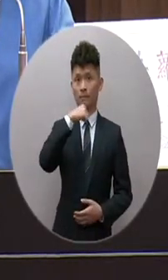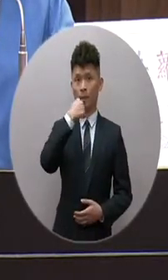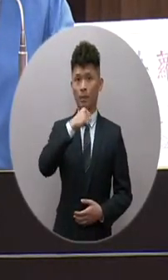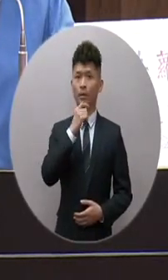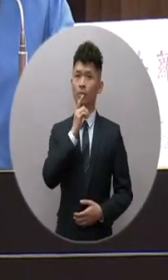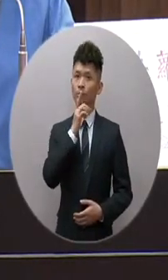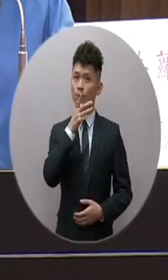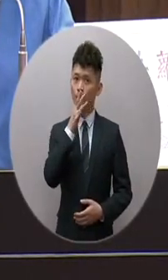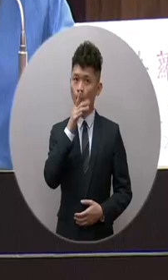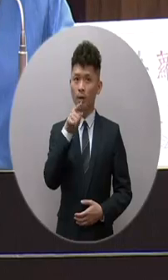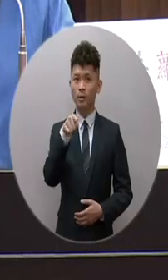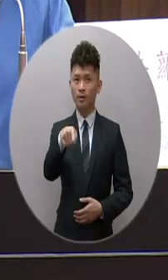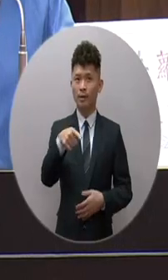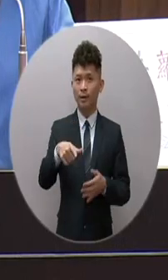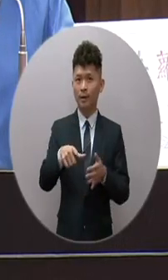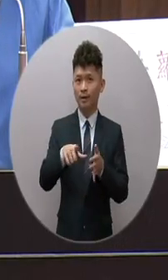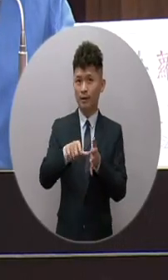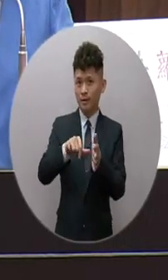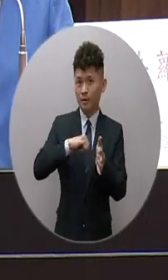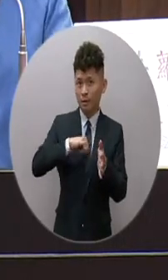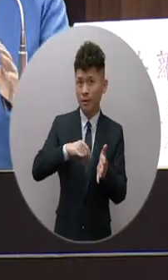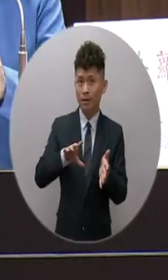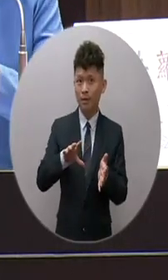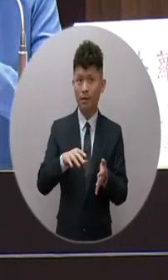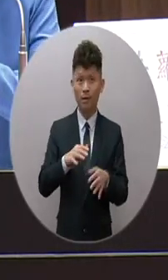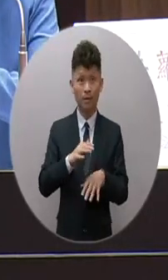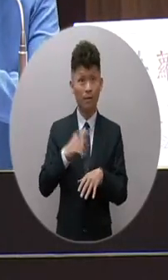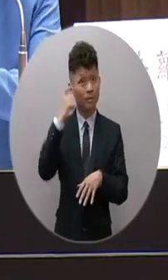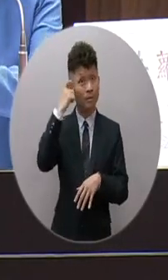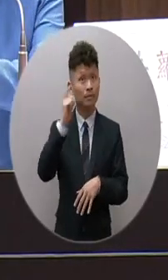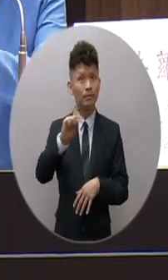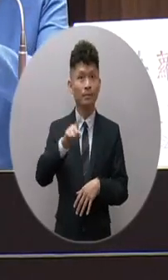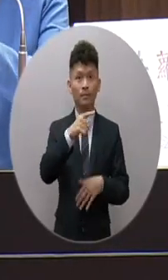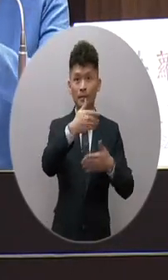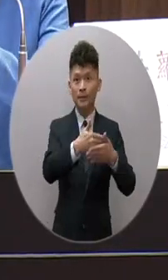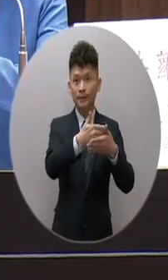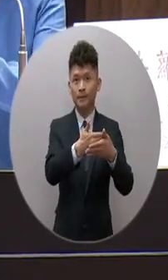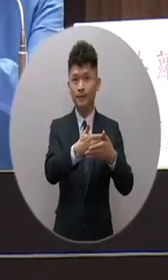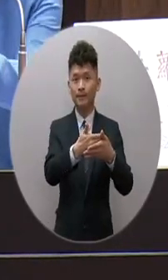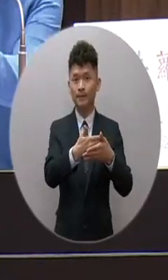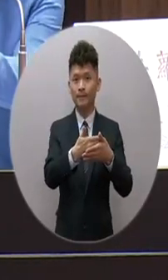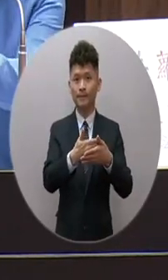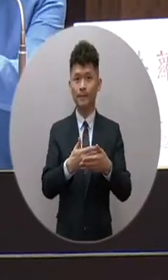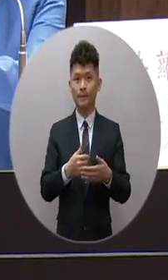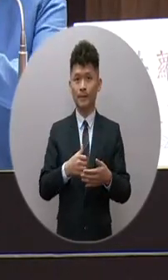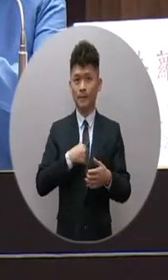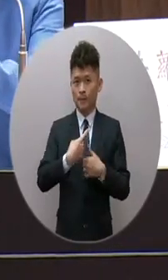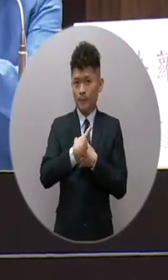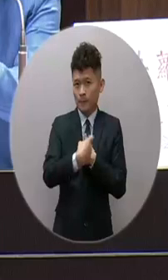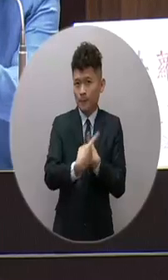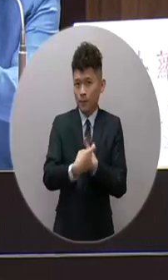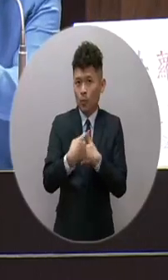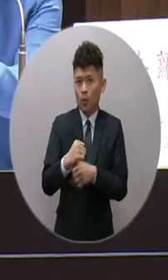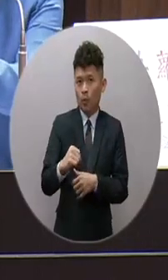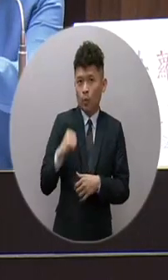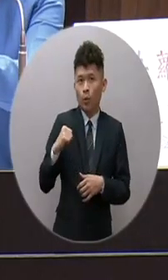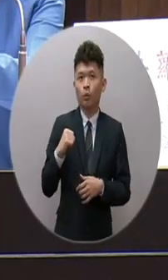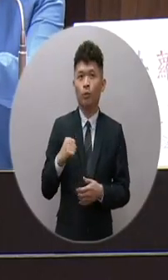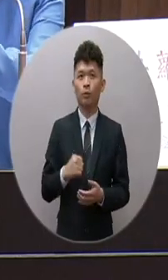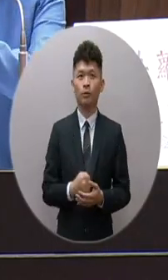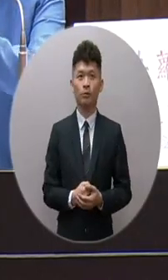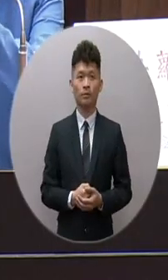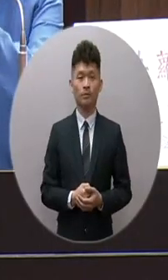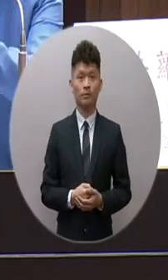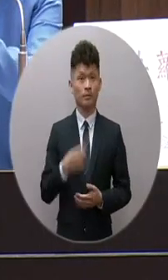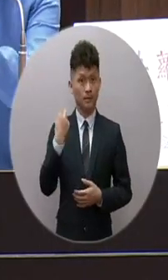讲安尼，根本会护期，下面我都会护期，就是他采取的吸磁吸的手段是非常的攻势非